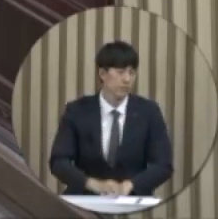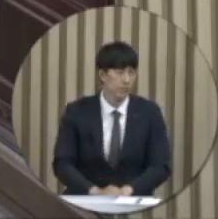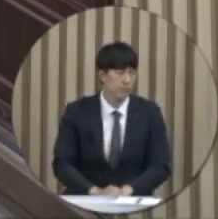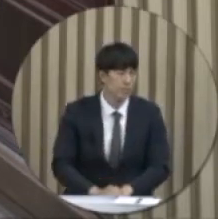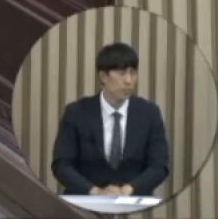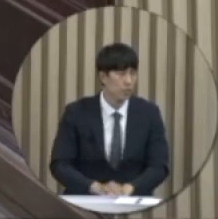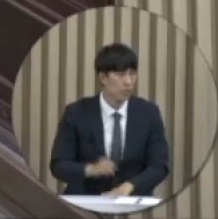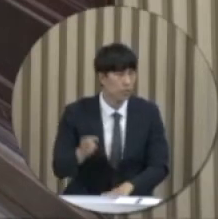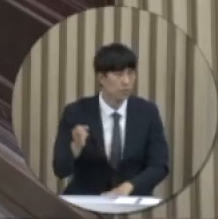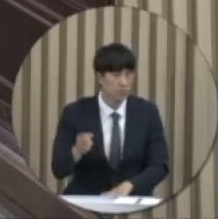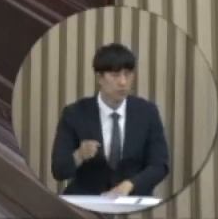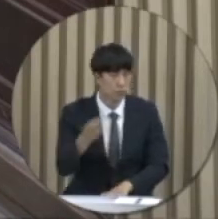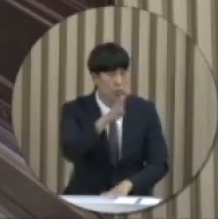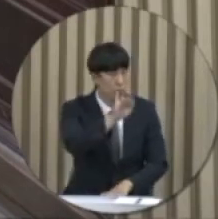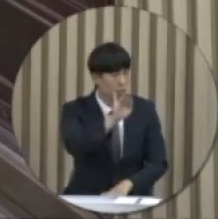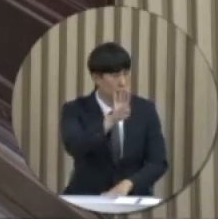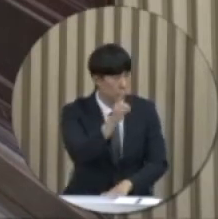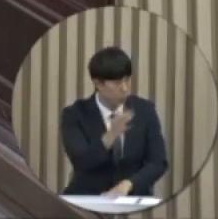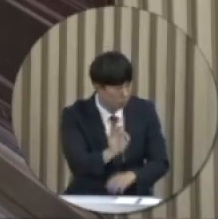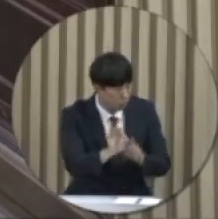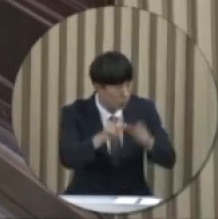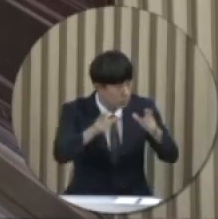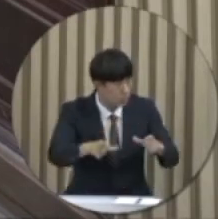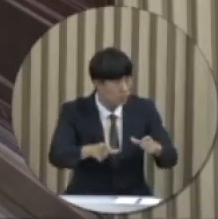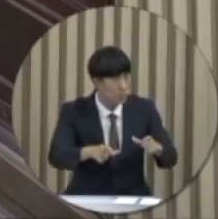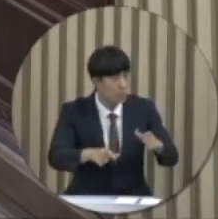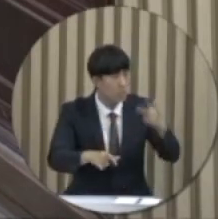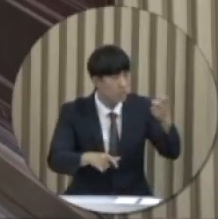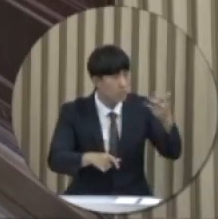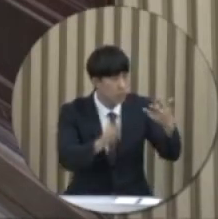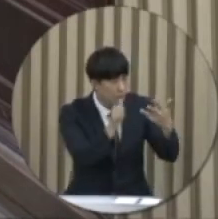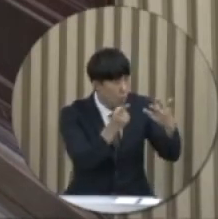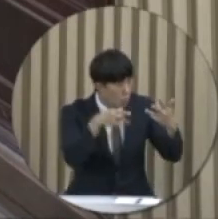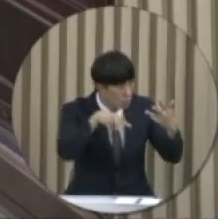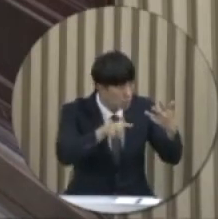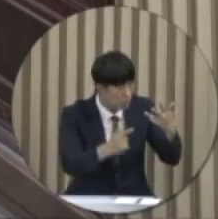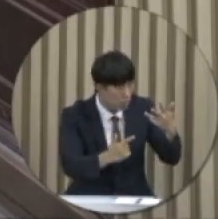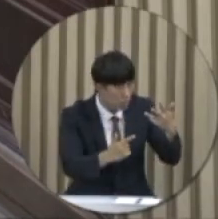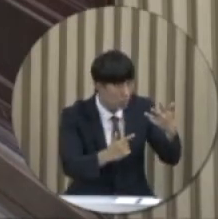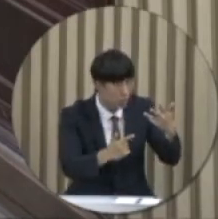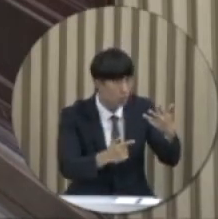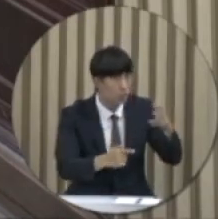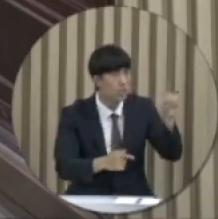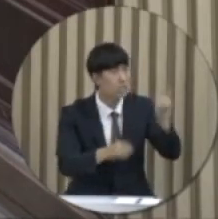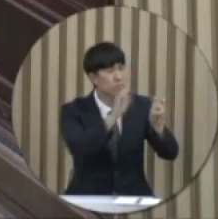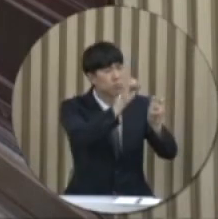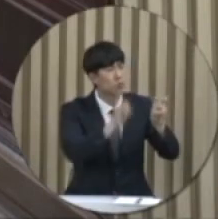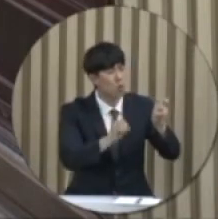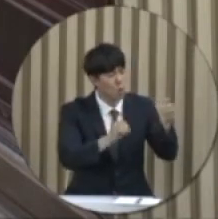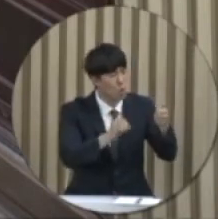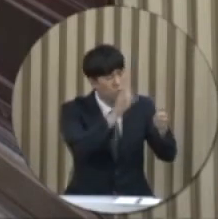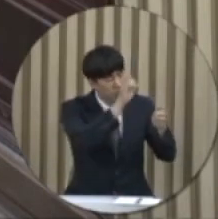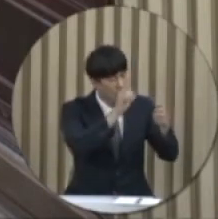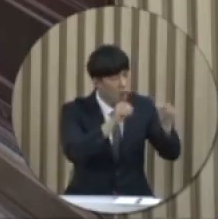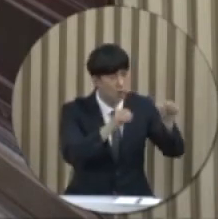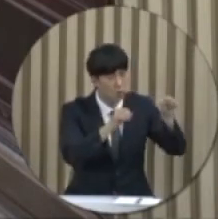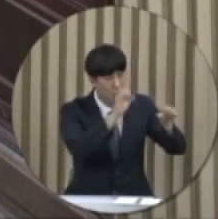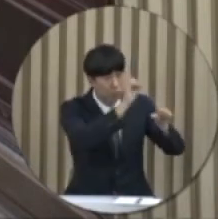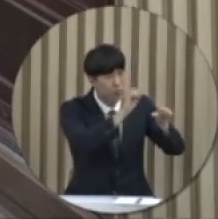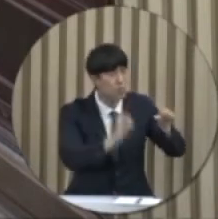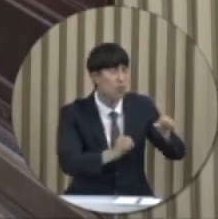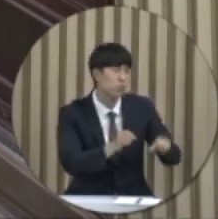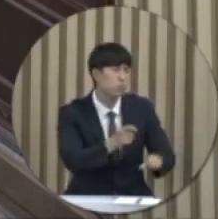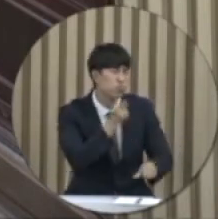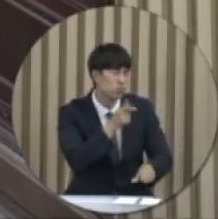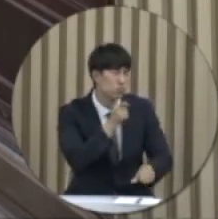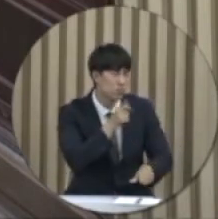그리고 비봉지구는 시도 78호선 지금 20%, 5%밖에 진행 안 되고 있는